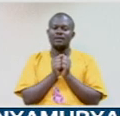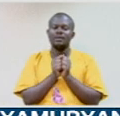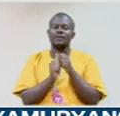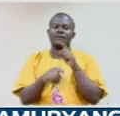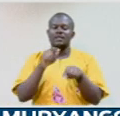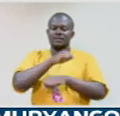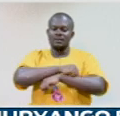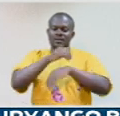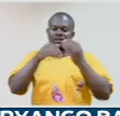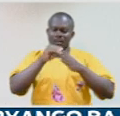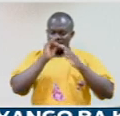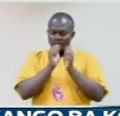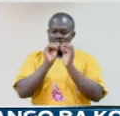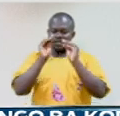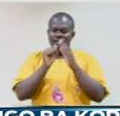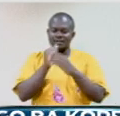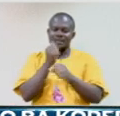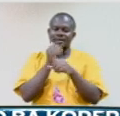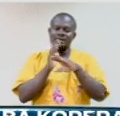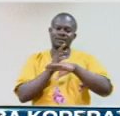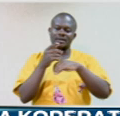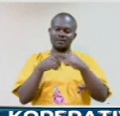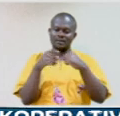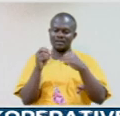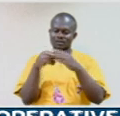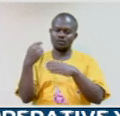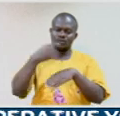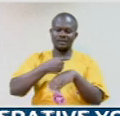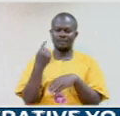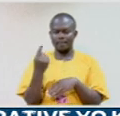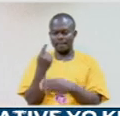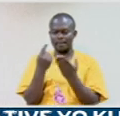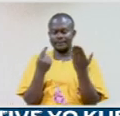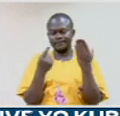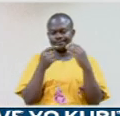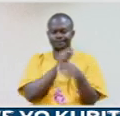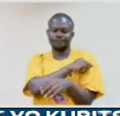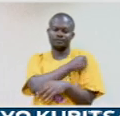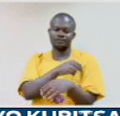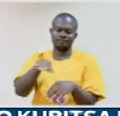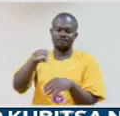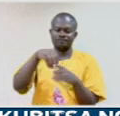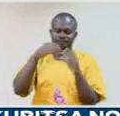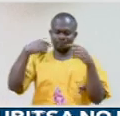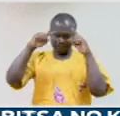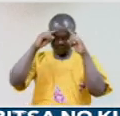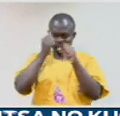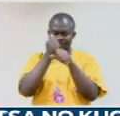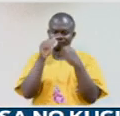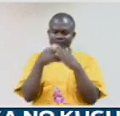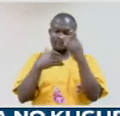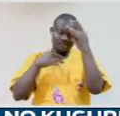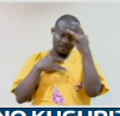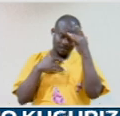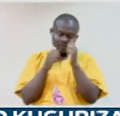abisha abanyeshuri b'Abatutsi n'abarimu n'abakozi barenga 600 umunsi umwe, ku bitaro bya kaminuza abakozi